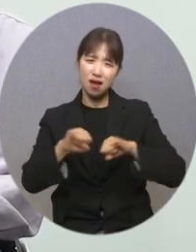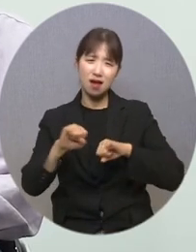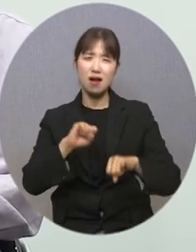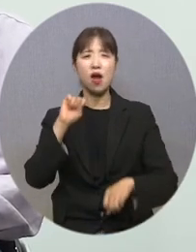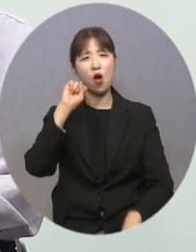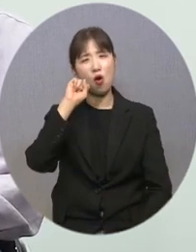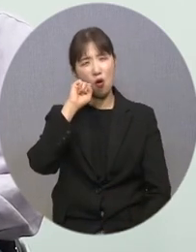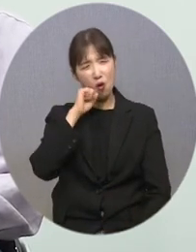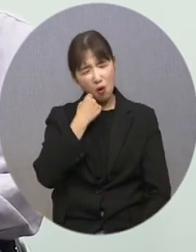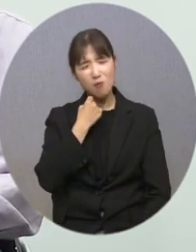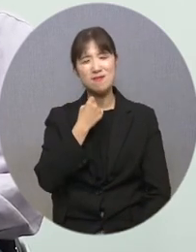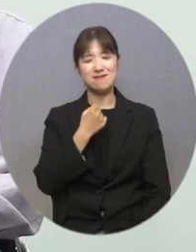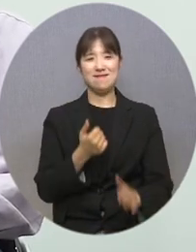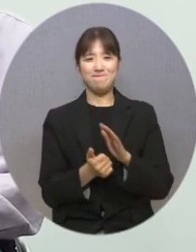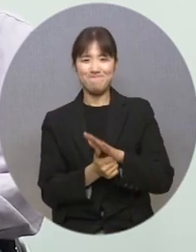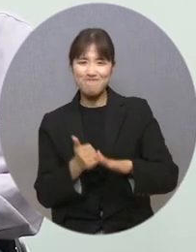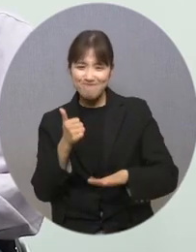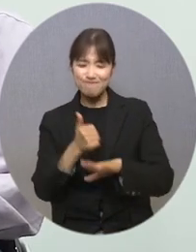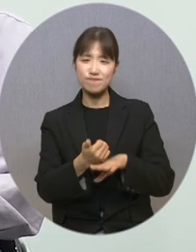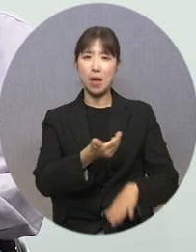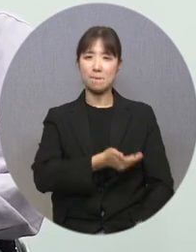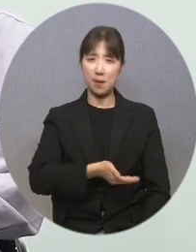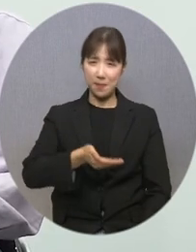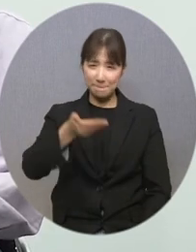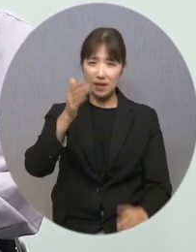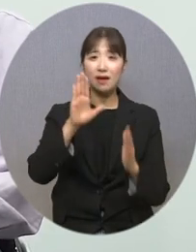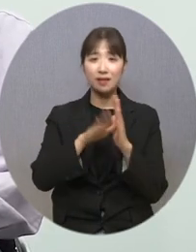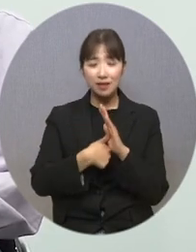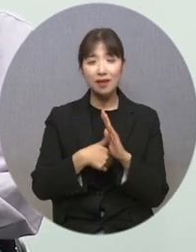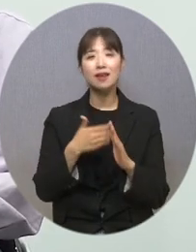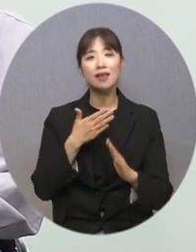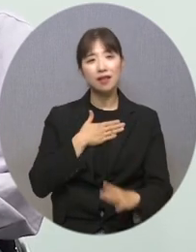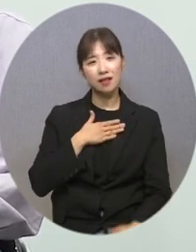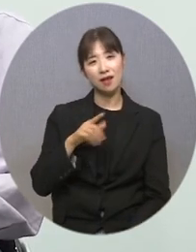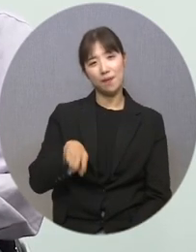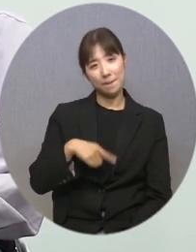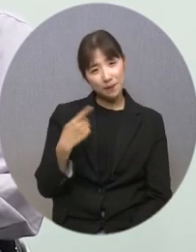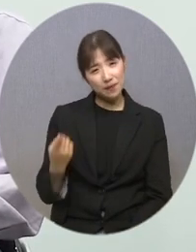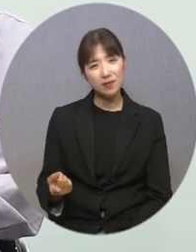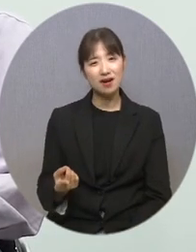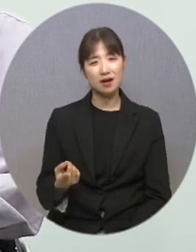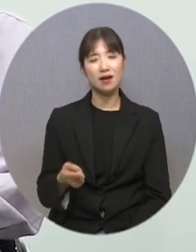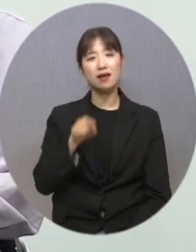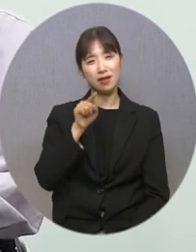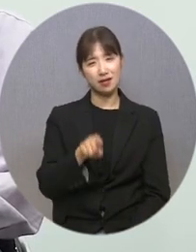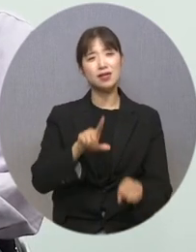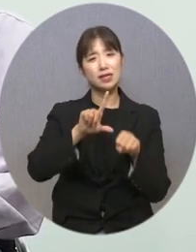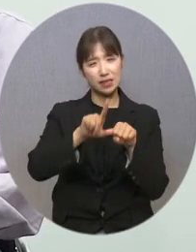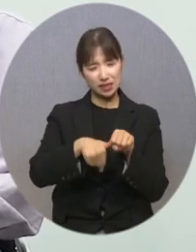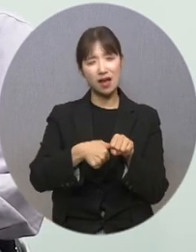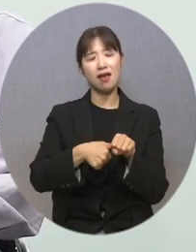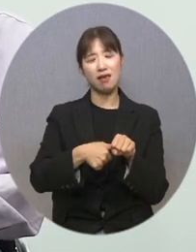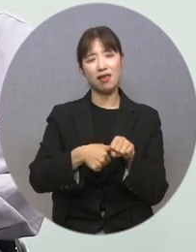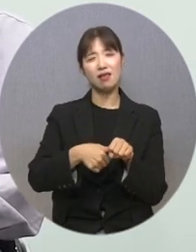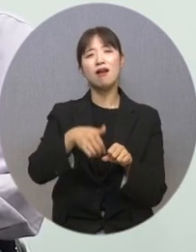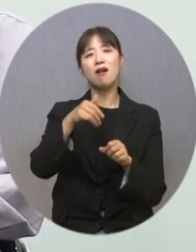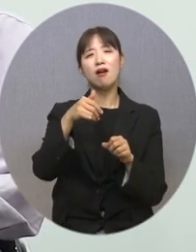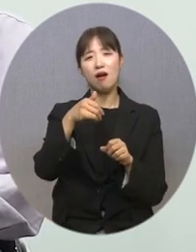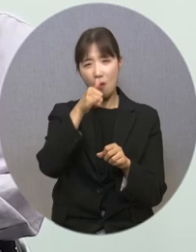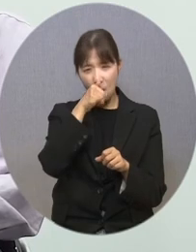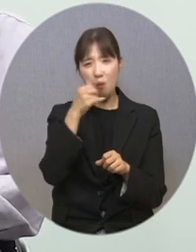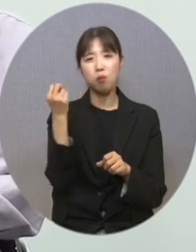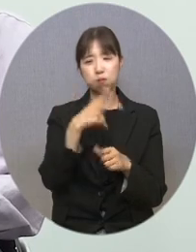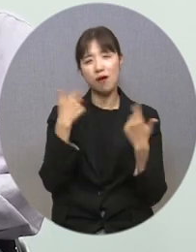어렵게 해 내고 그렇게 올라갈 때 드는 생각이 아 대 옆에 어쨌건 이 많은 시간이 주어져 있고